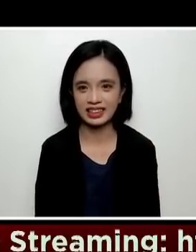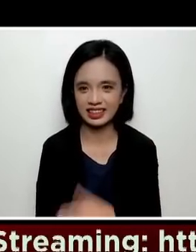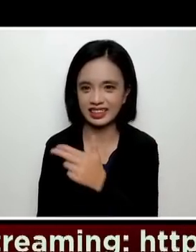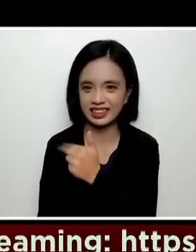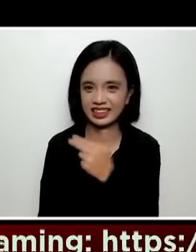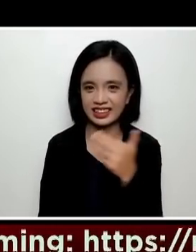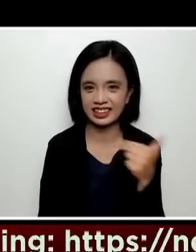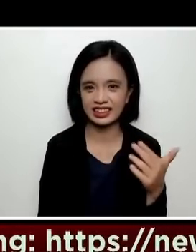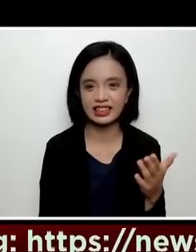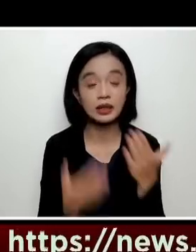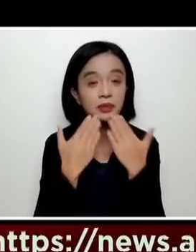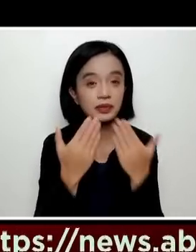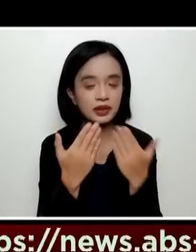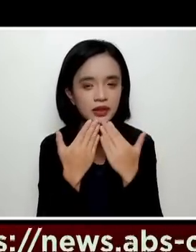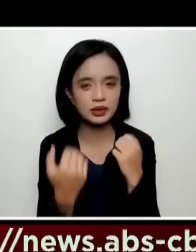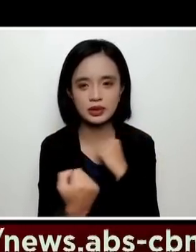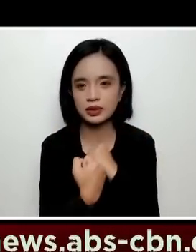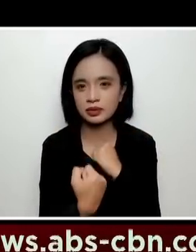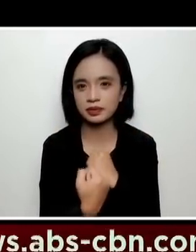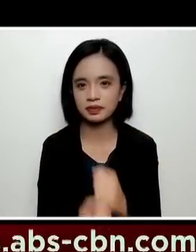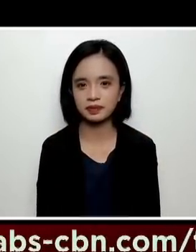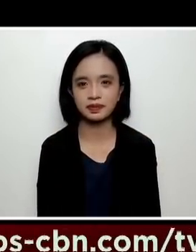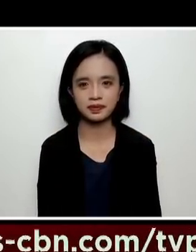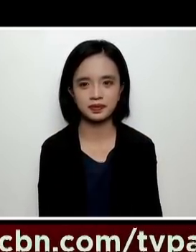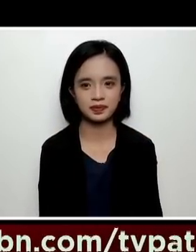Thank you guys for all the support.